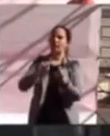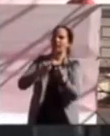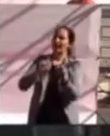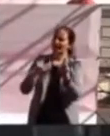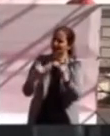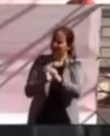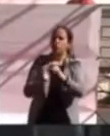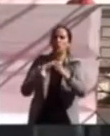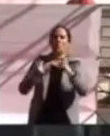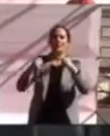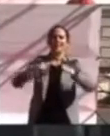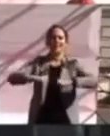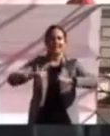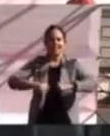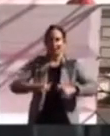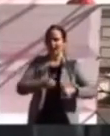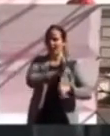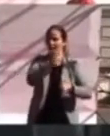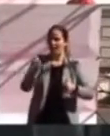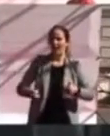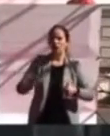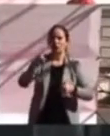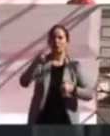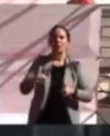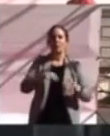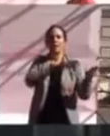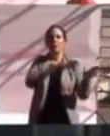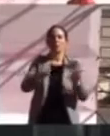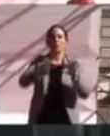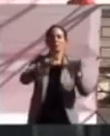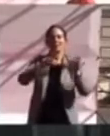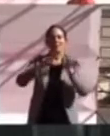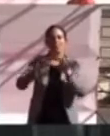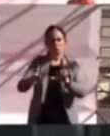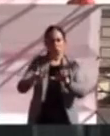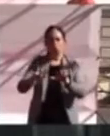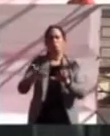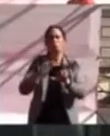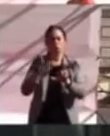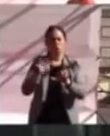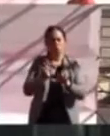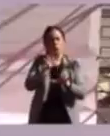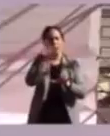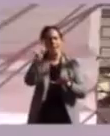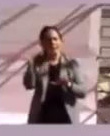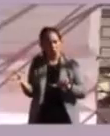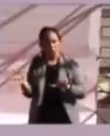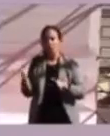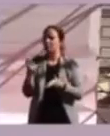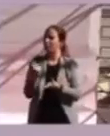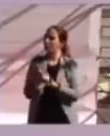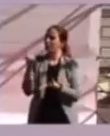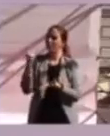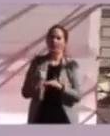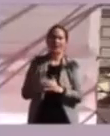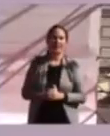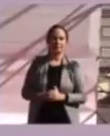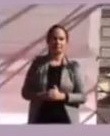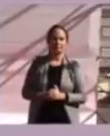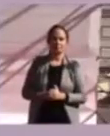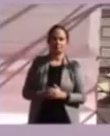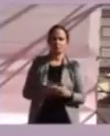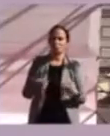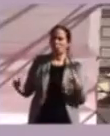nel 78 è stata fatta un'altra cosa molto importante a proposito di concezione di salute di sicurezza a un certo punto